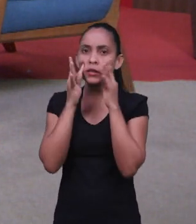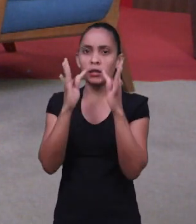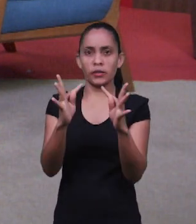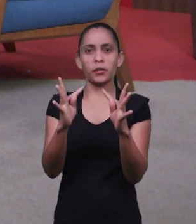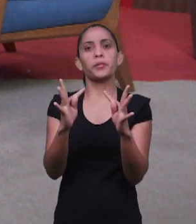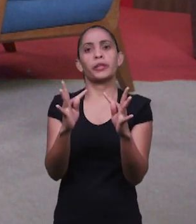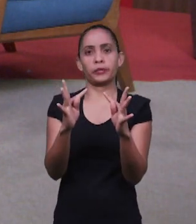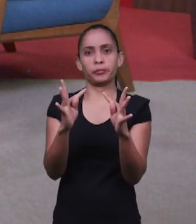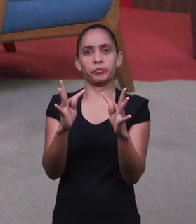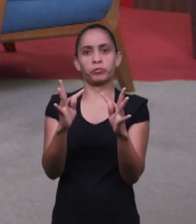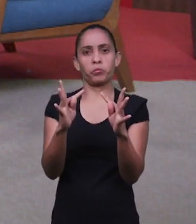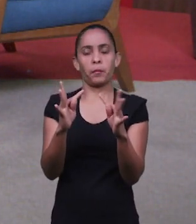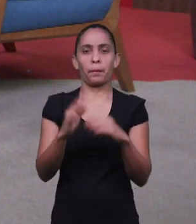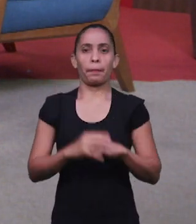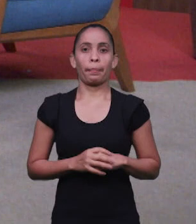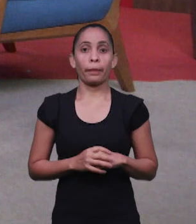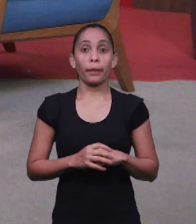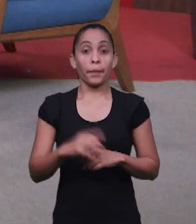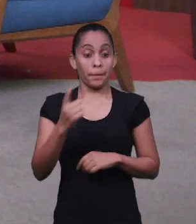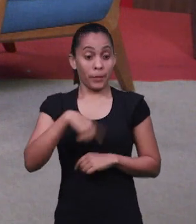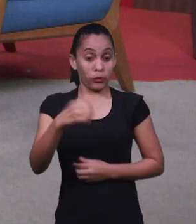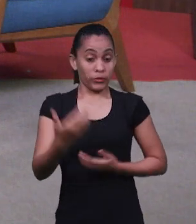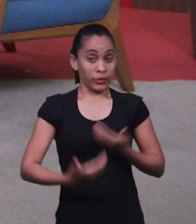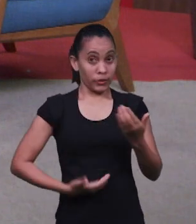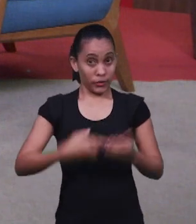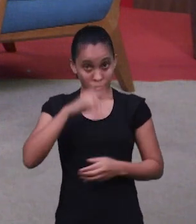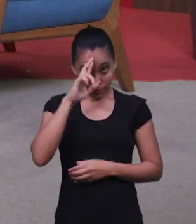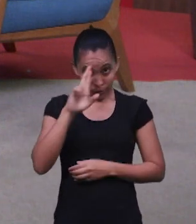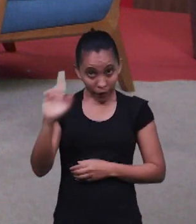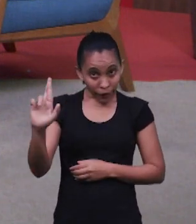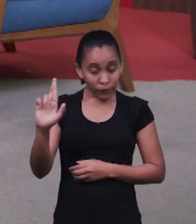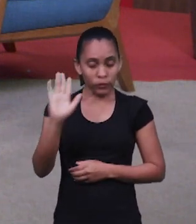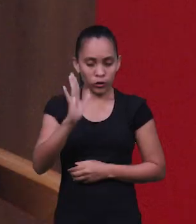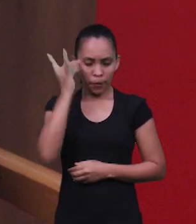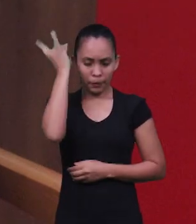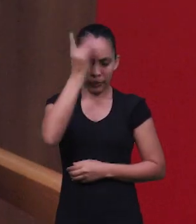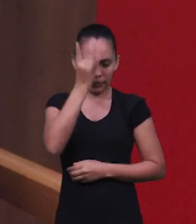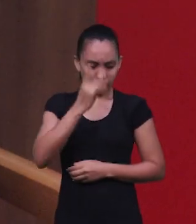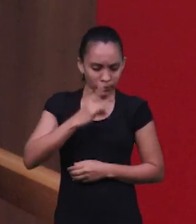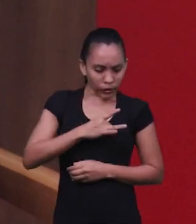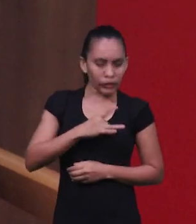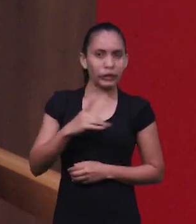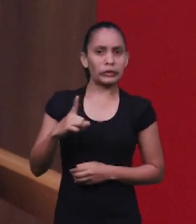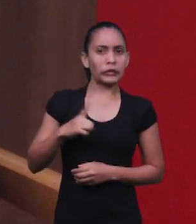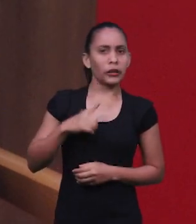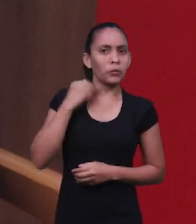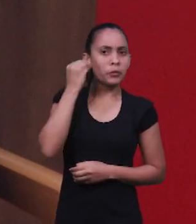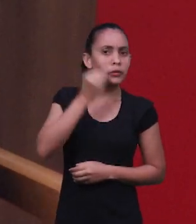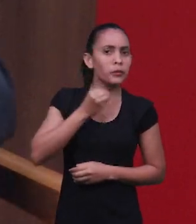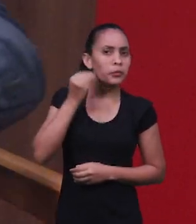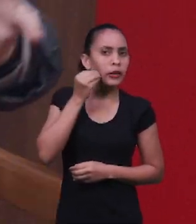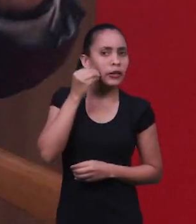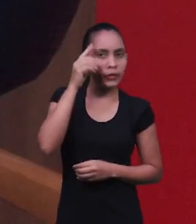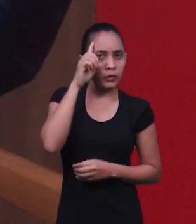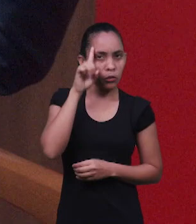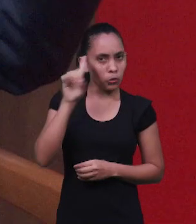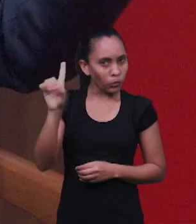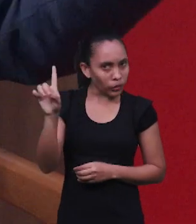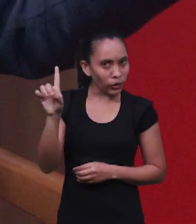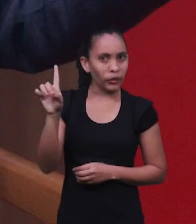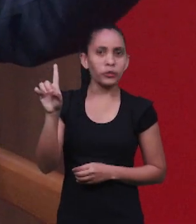c'est que ce témoignage soit donné. C'est-à-dire, pour le chrétien, celui qui est baptisé du Saint-Esprit, qui a une expérience avec